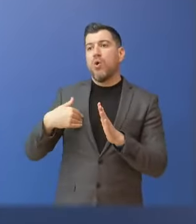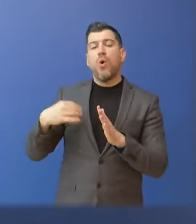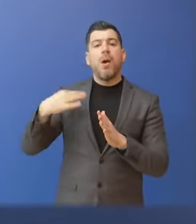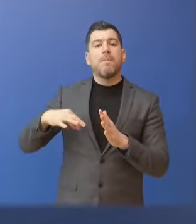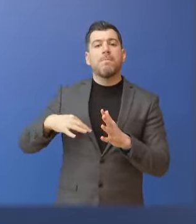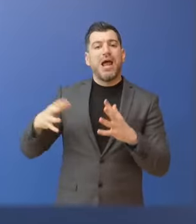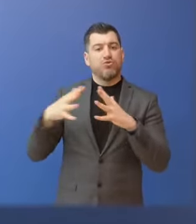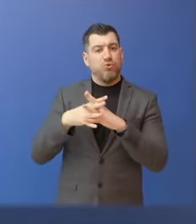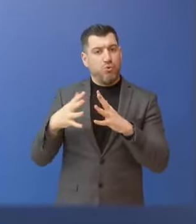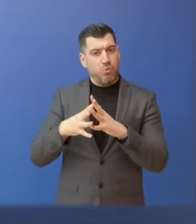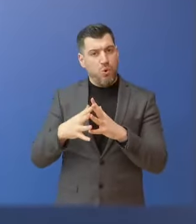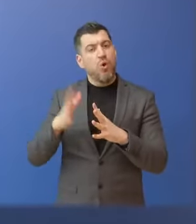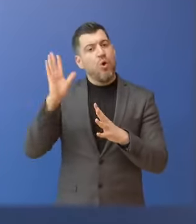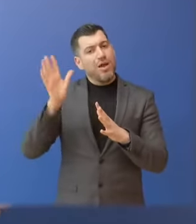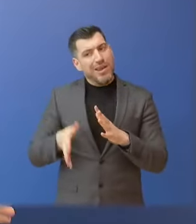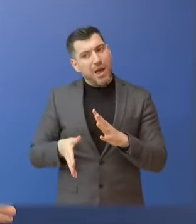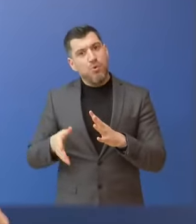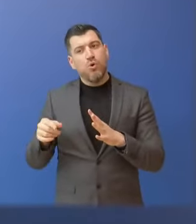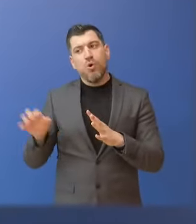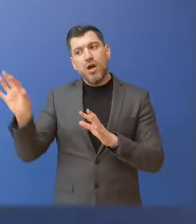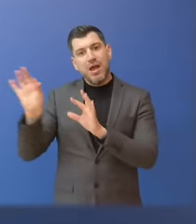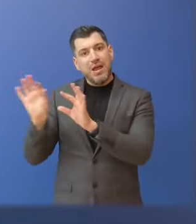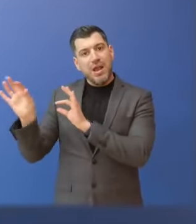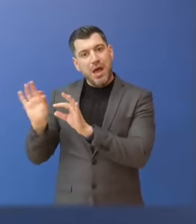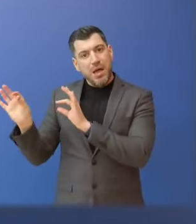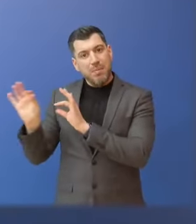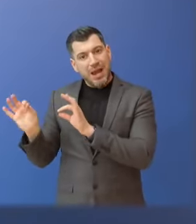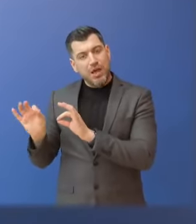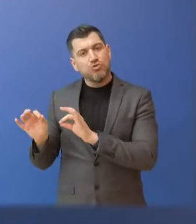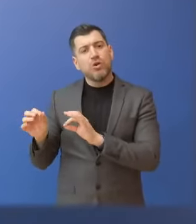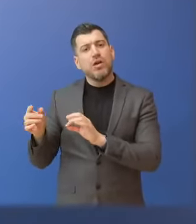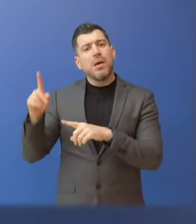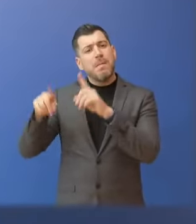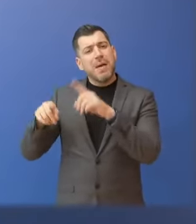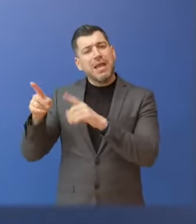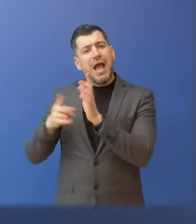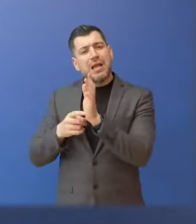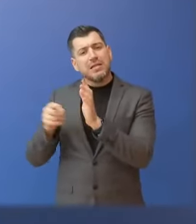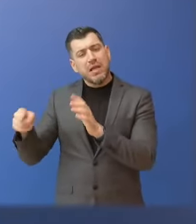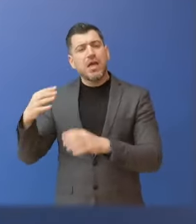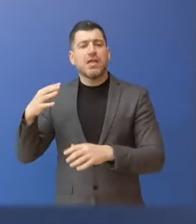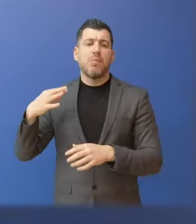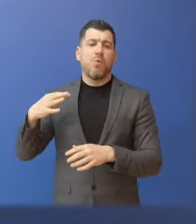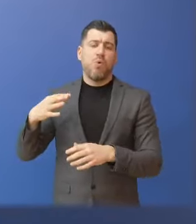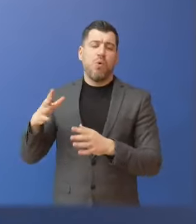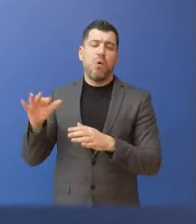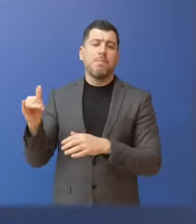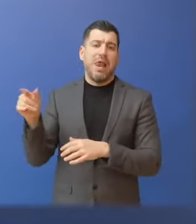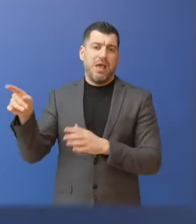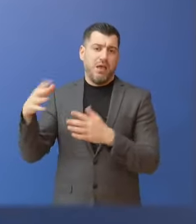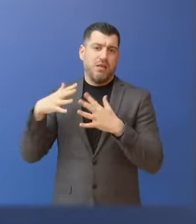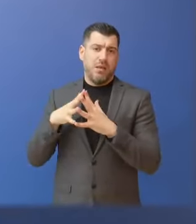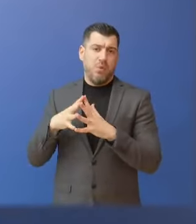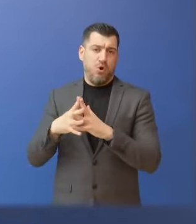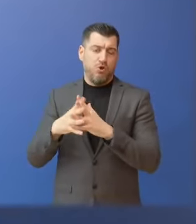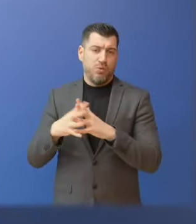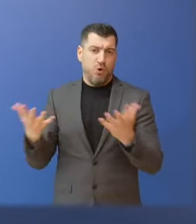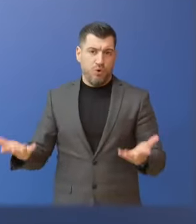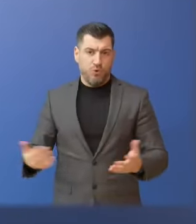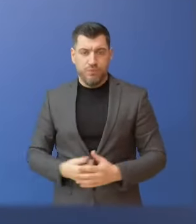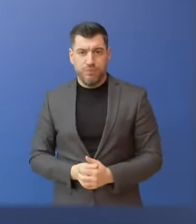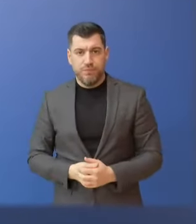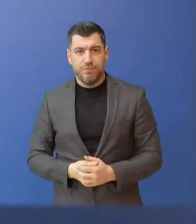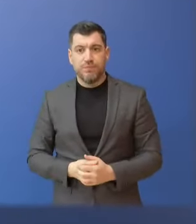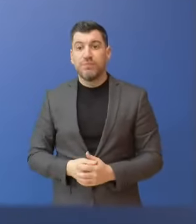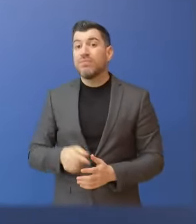χαρακτηριστικά κάποιων από τις τέσσερις κατηγορίες τιμολογίων των σταθερών δηλαδή και των κειμενον ή δυναμικών τιμολογίων η θεσμοθέτηση